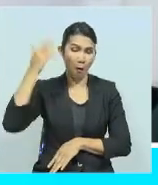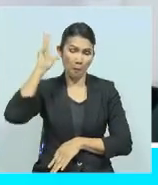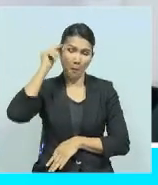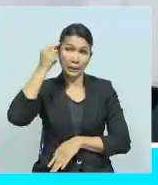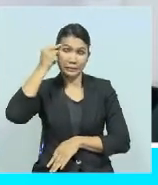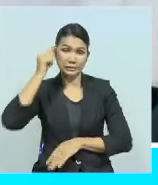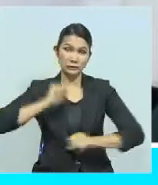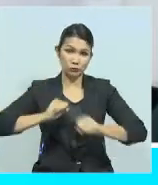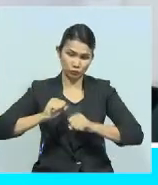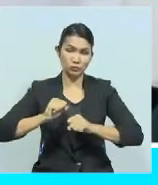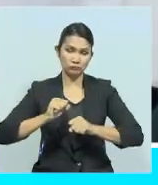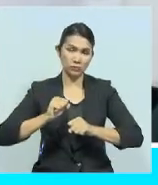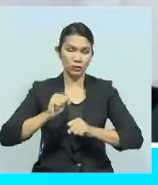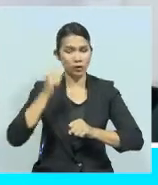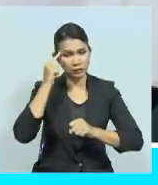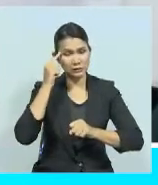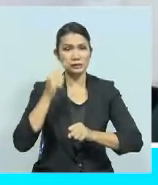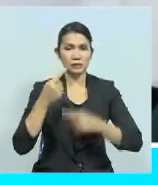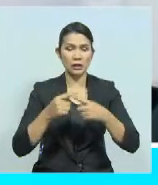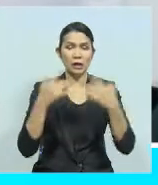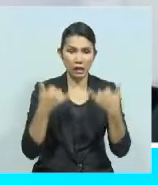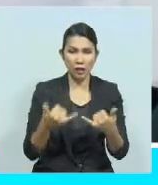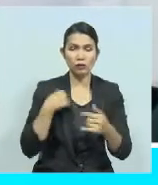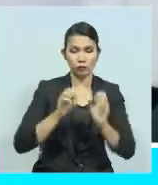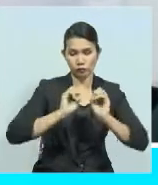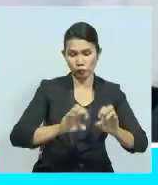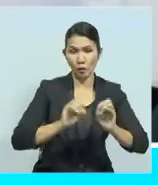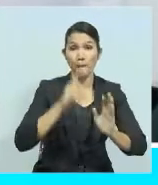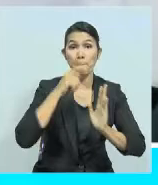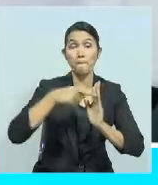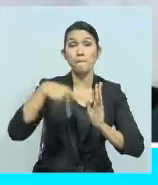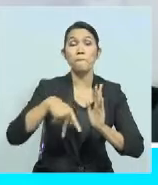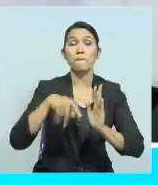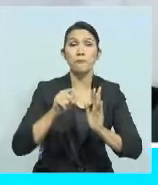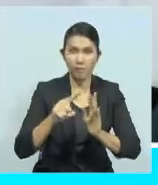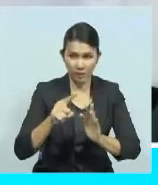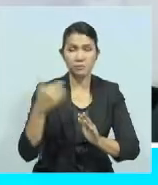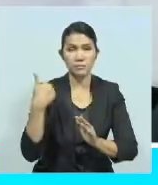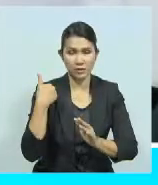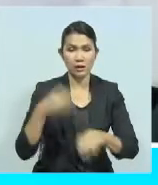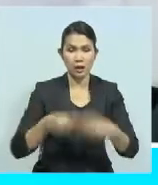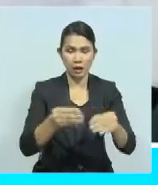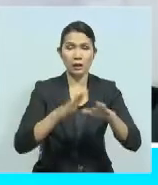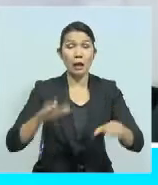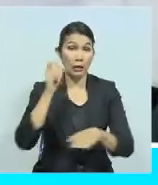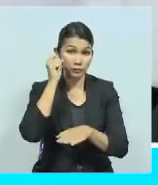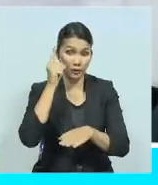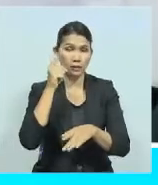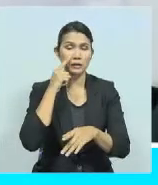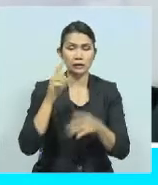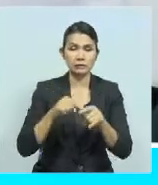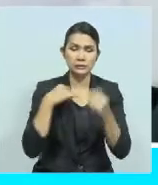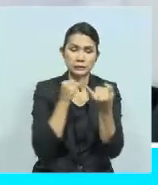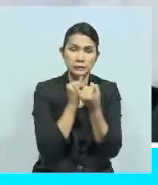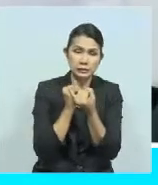แม่ตอนเป็นวัยรุ่นนะคะขณะเดียวกันก็ต้องมีการสอนในเรื่องที่ศึกษารอบด้านให้เด็กเข้าใจเรื่องของความสัมพันธ์ระ